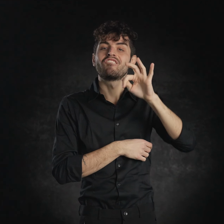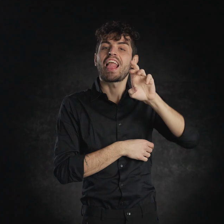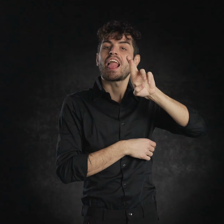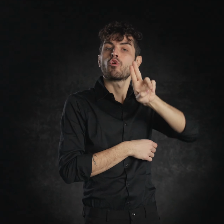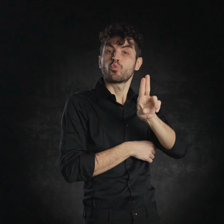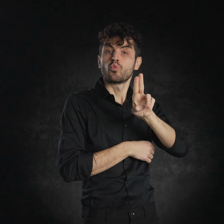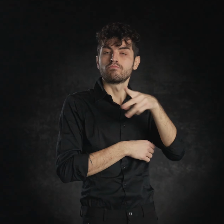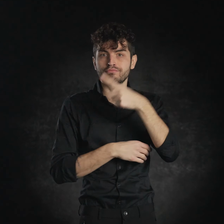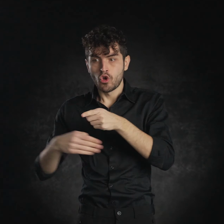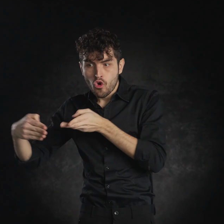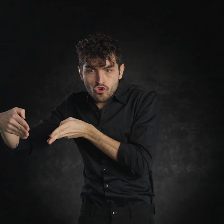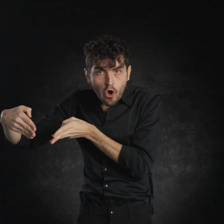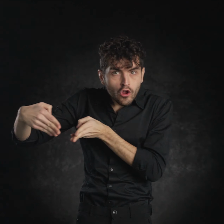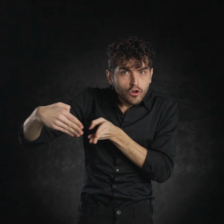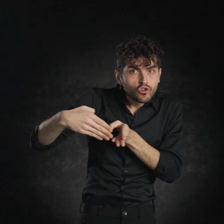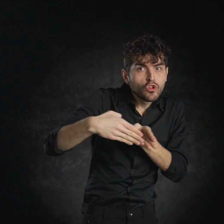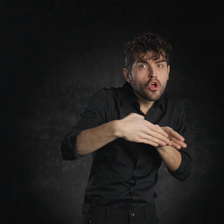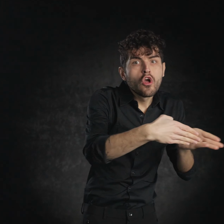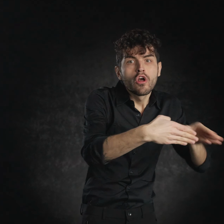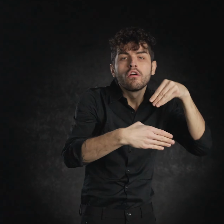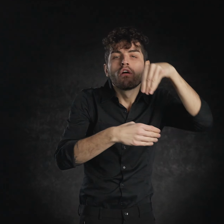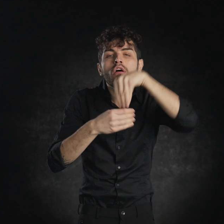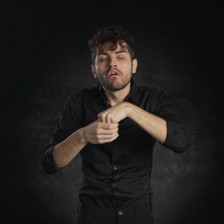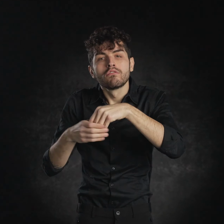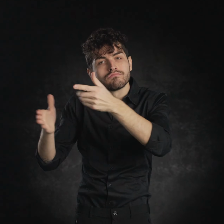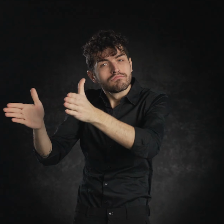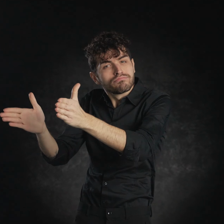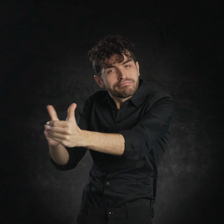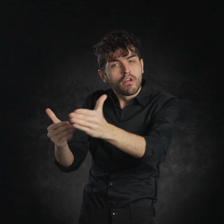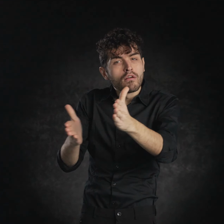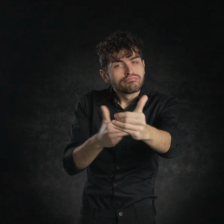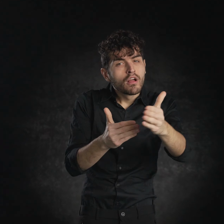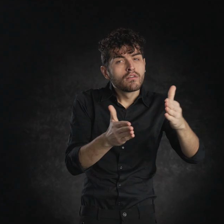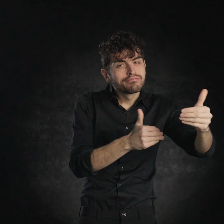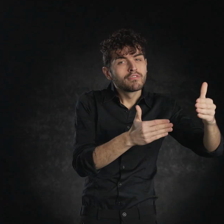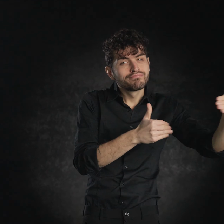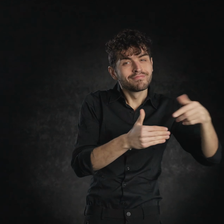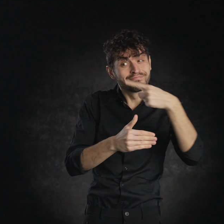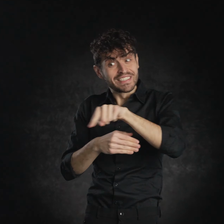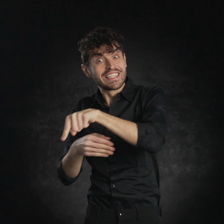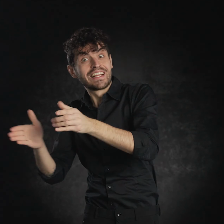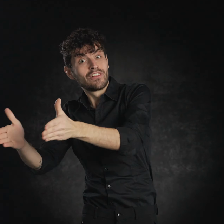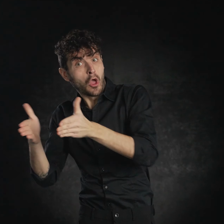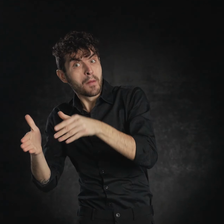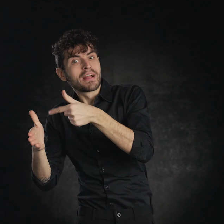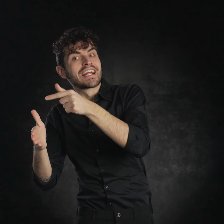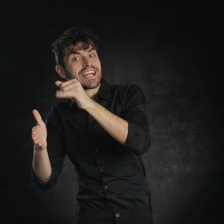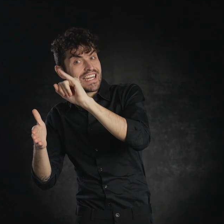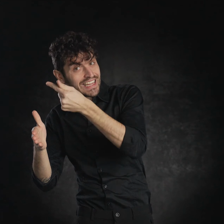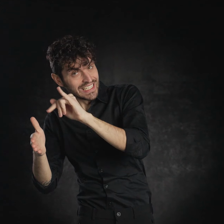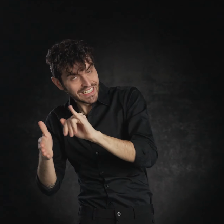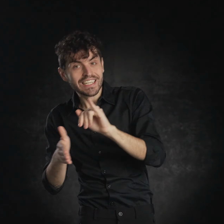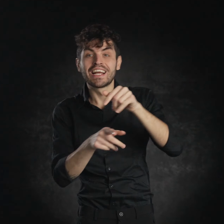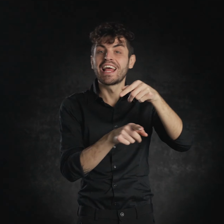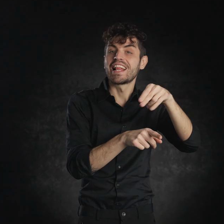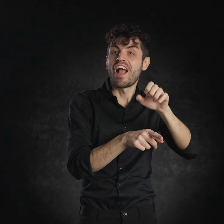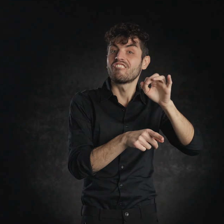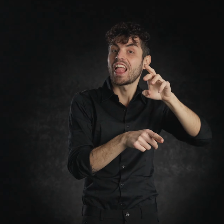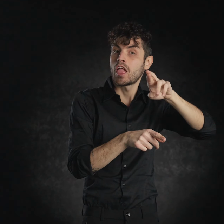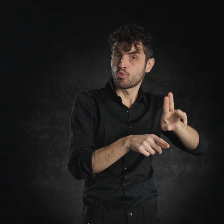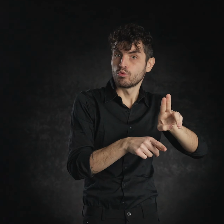troviamo all'interno di questo corridoio è come se fossimo all'interno della tomba di Tien fero e ci